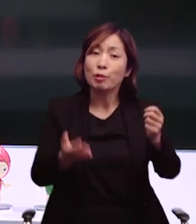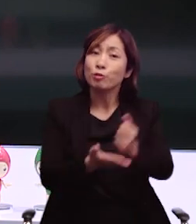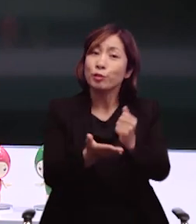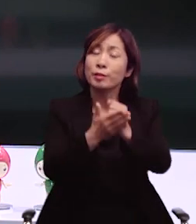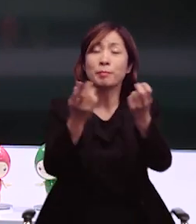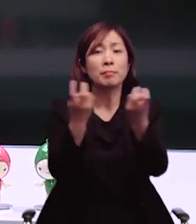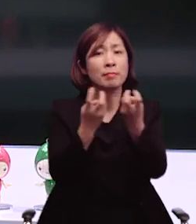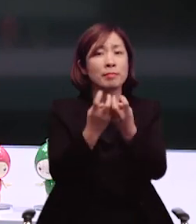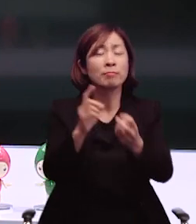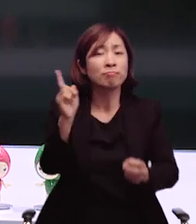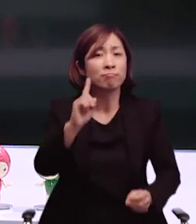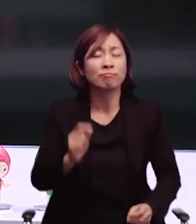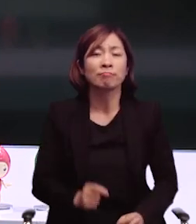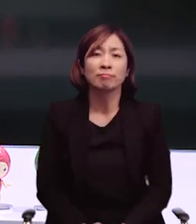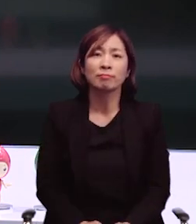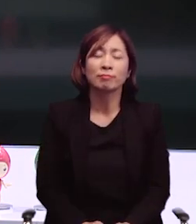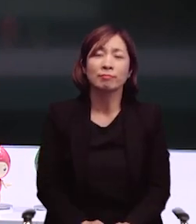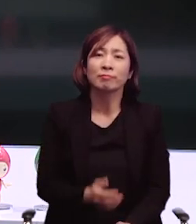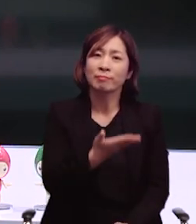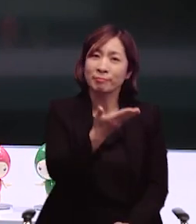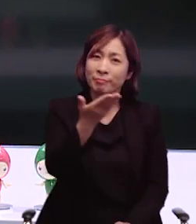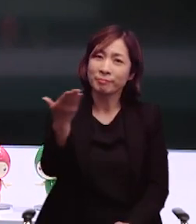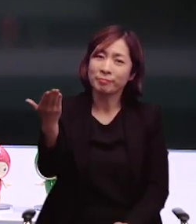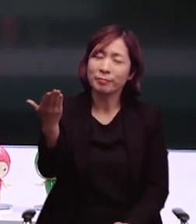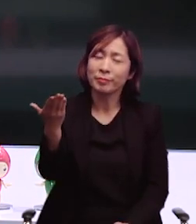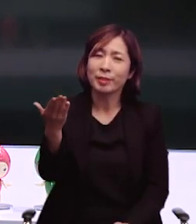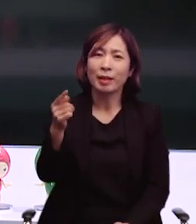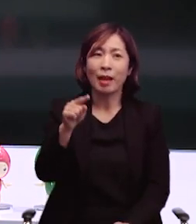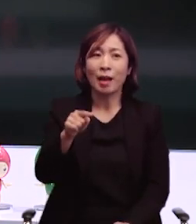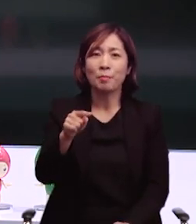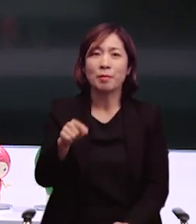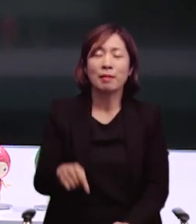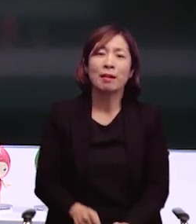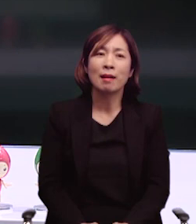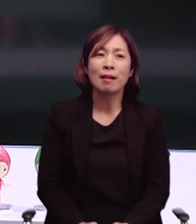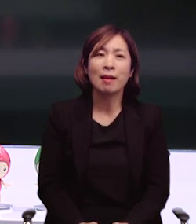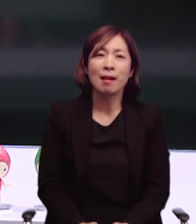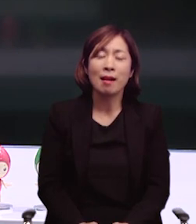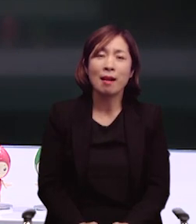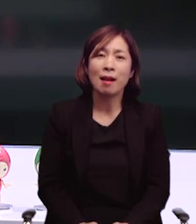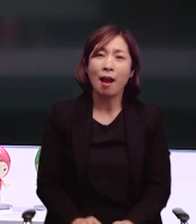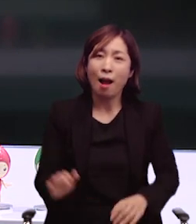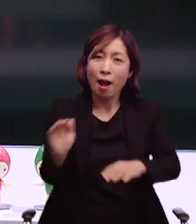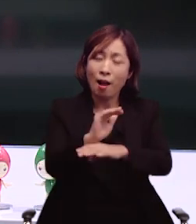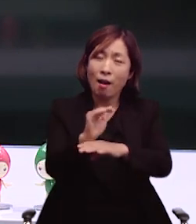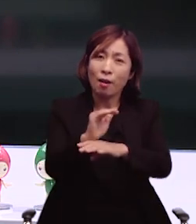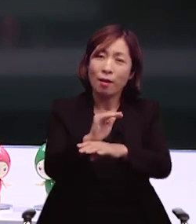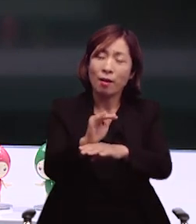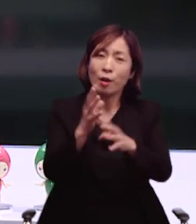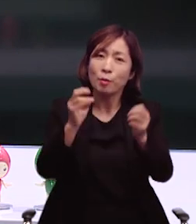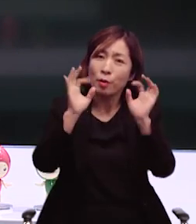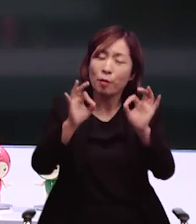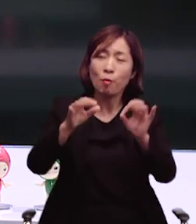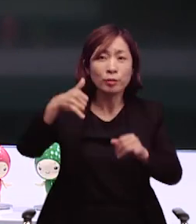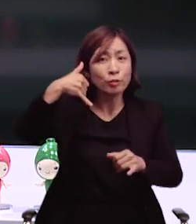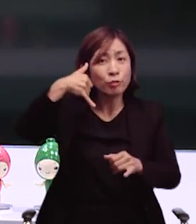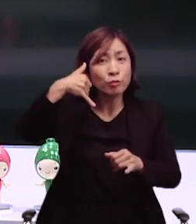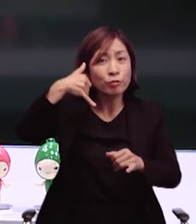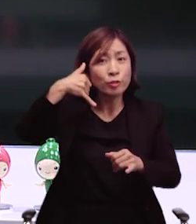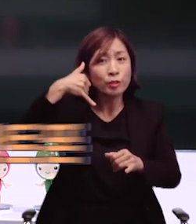뭐냐면요 여러분 아마 이거 보고 캐 쓰니까 컴퓨터 마 전화기가